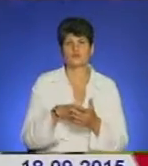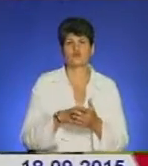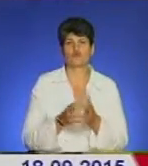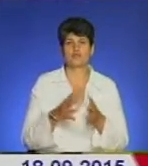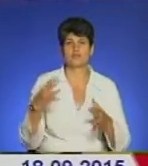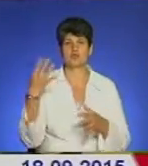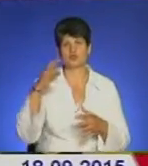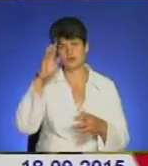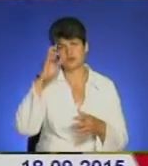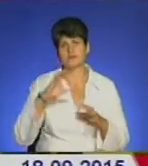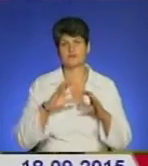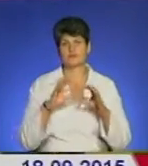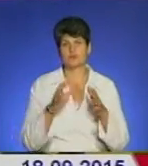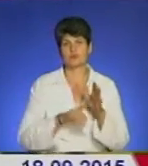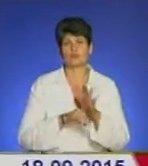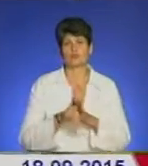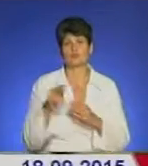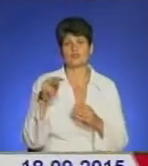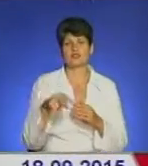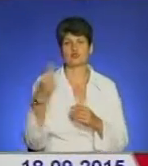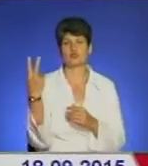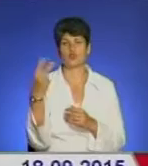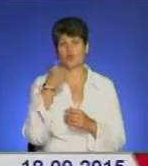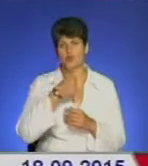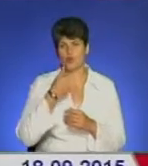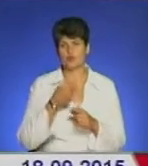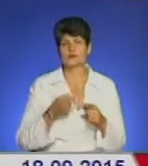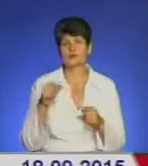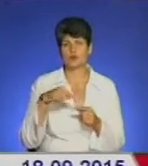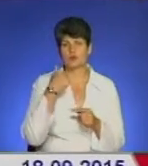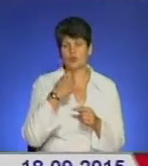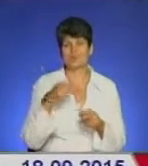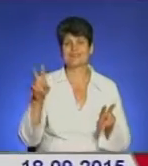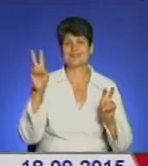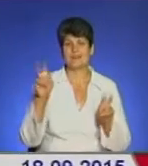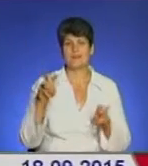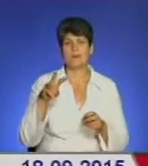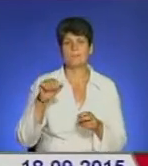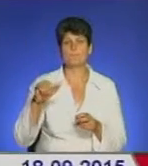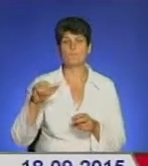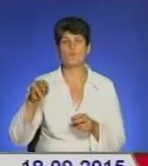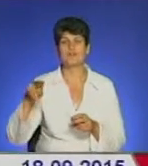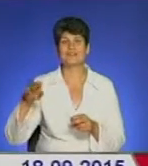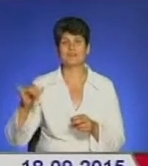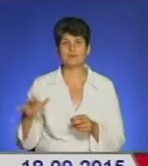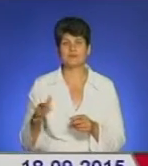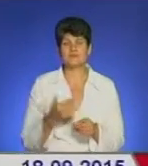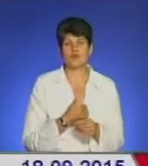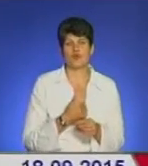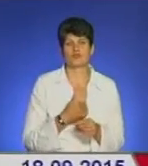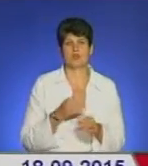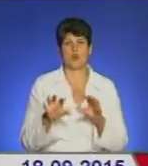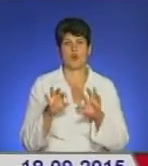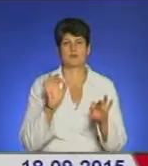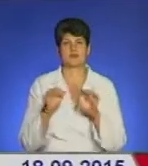країнах світу, починаючи із 2002 року. Цьогорічна тема – мультимодальність, тобто заохочення обирати